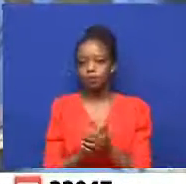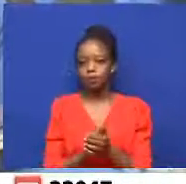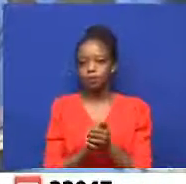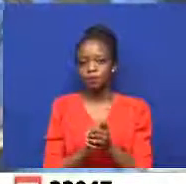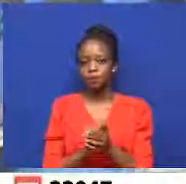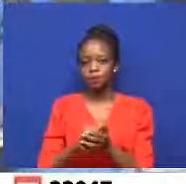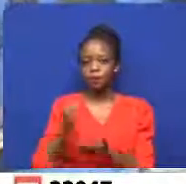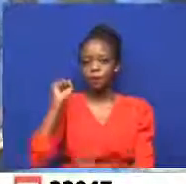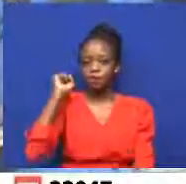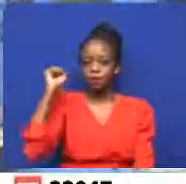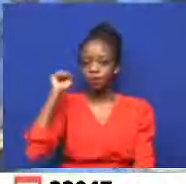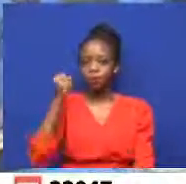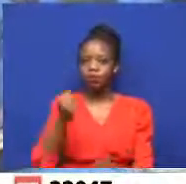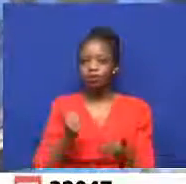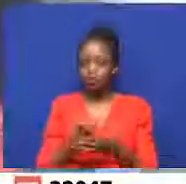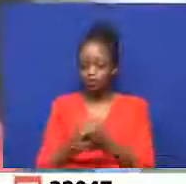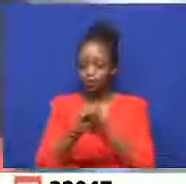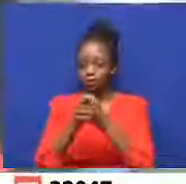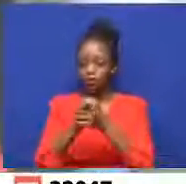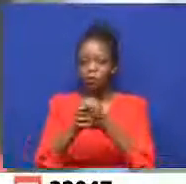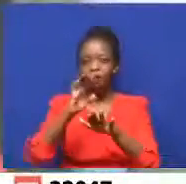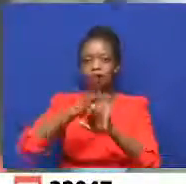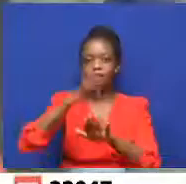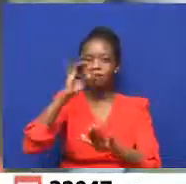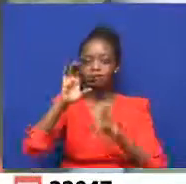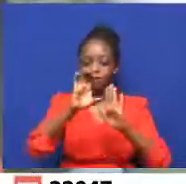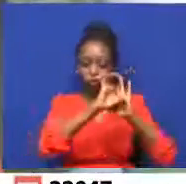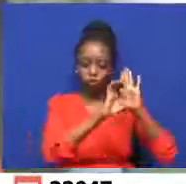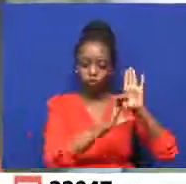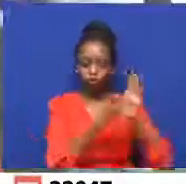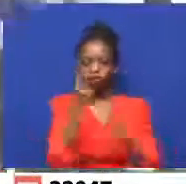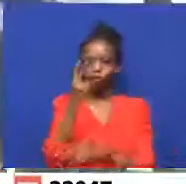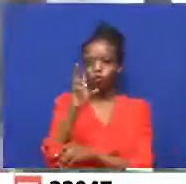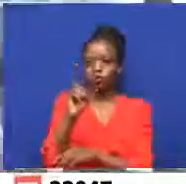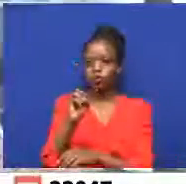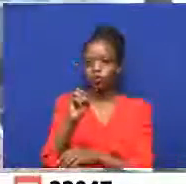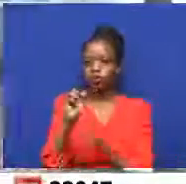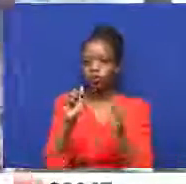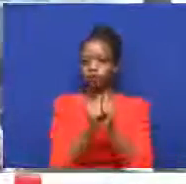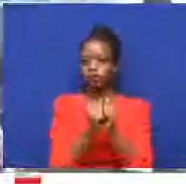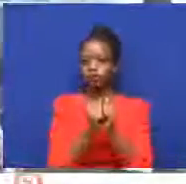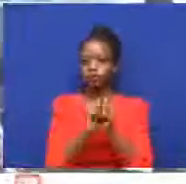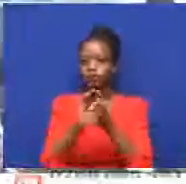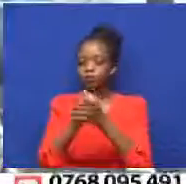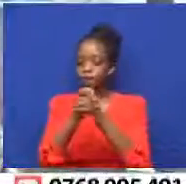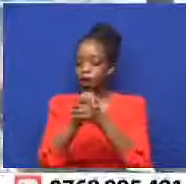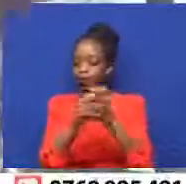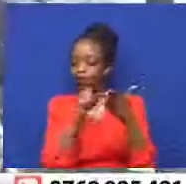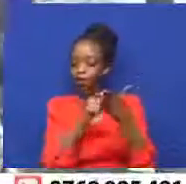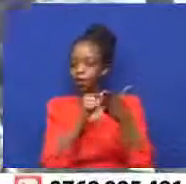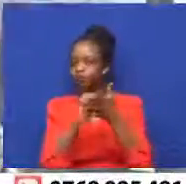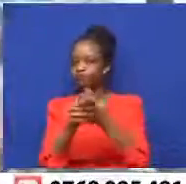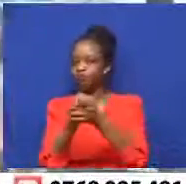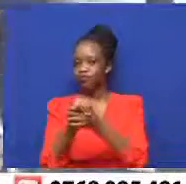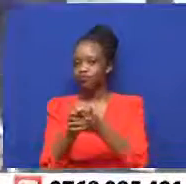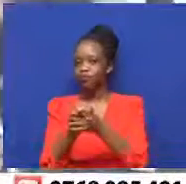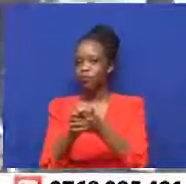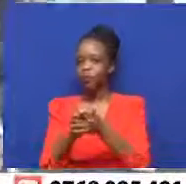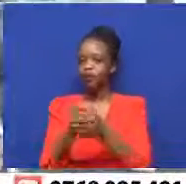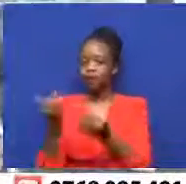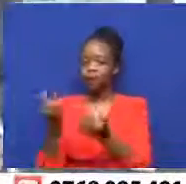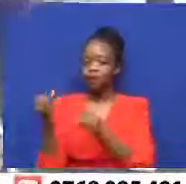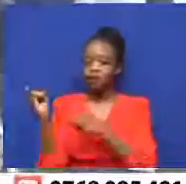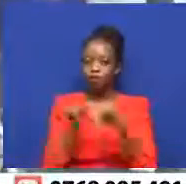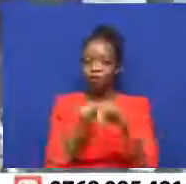siasa za handshake zimehujumu mwelekeo wa katiba ya mwaka 2010. Handshake, kwa sababu handshake ilileta peace